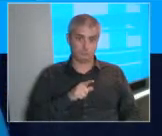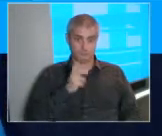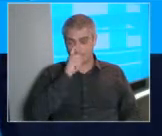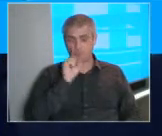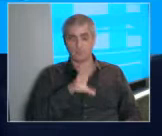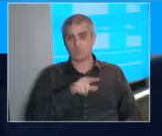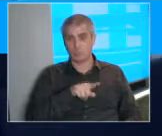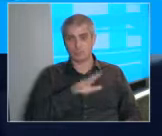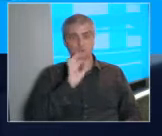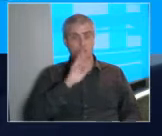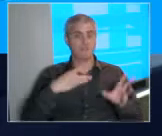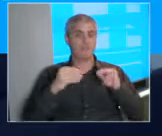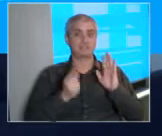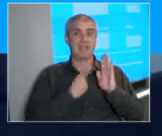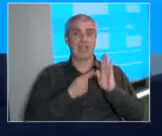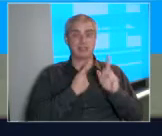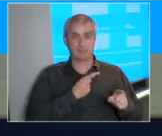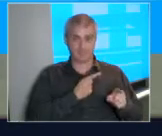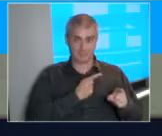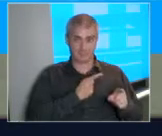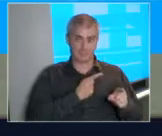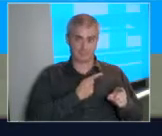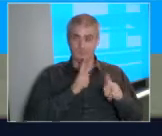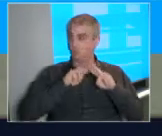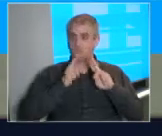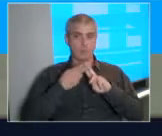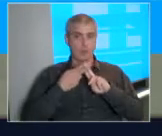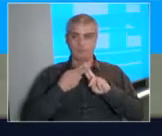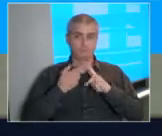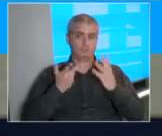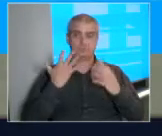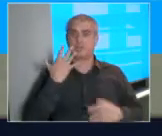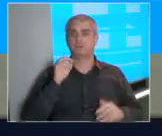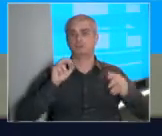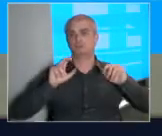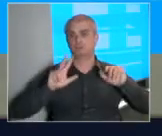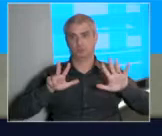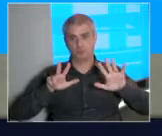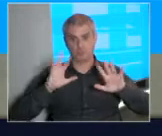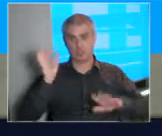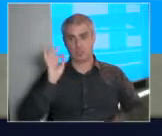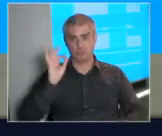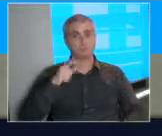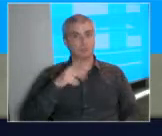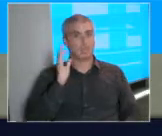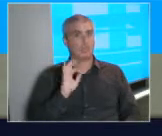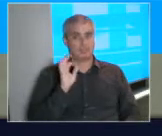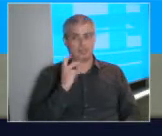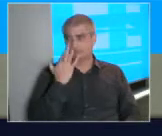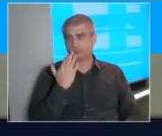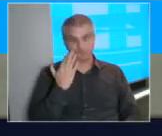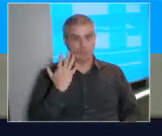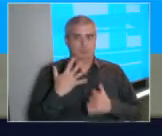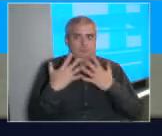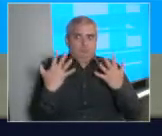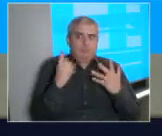מהפסולת בחופים היא פסולת של פלסטיק חד פעמי, אז בעולם מדובר ב-58%. זה עדיין מספר לא